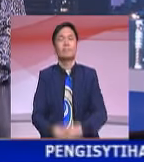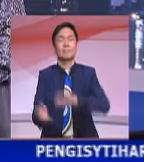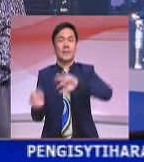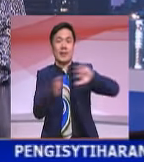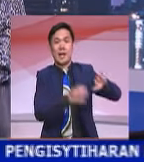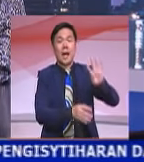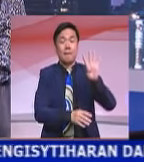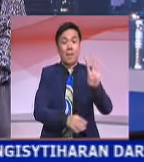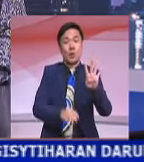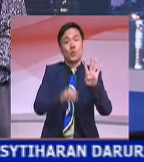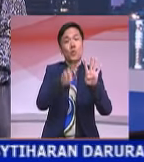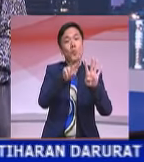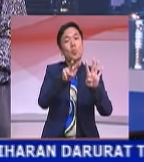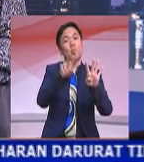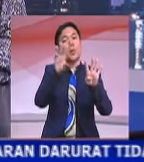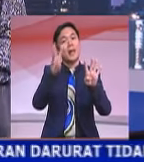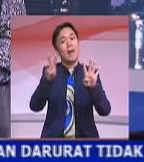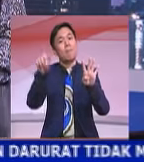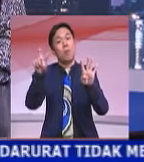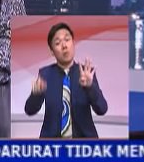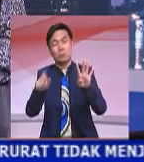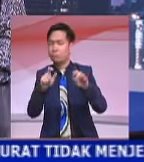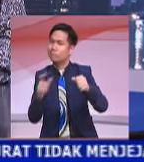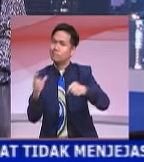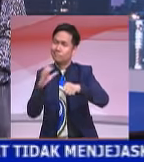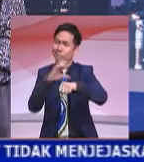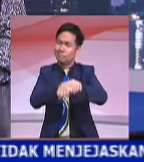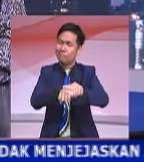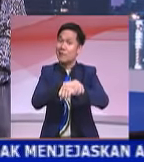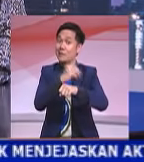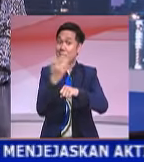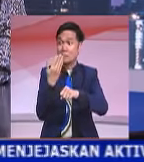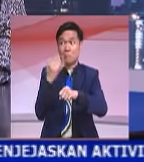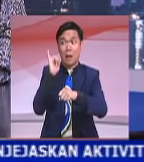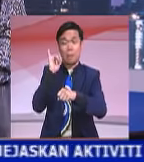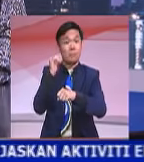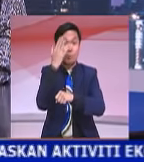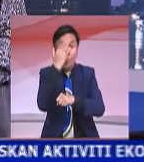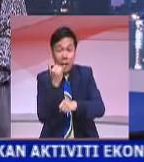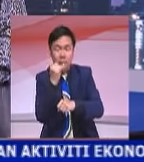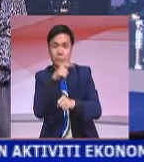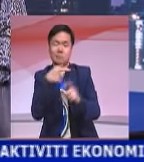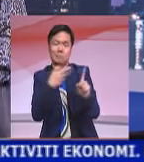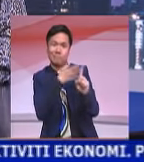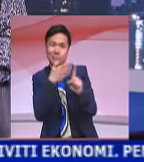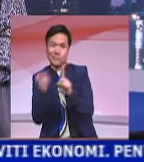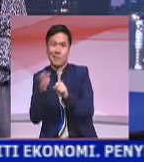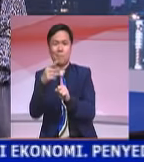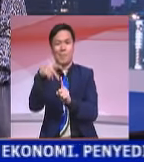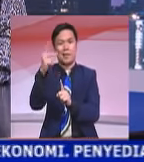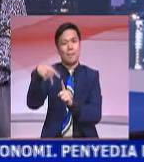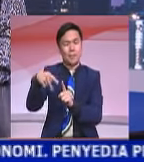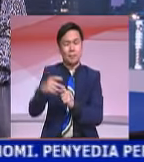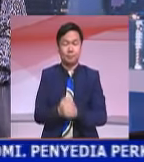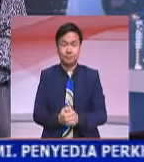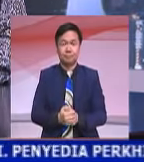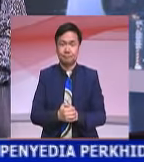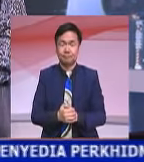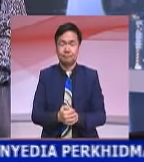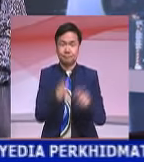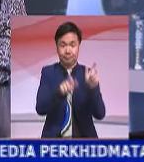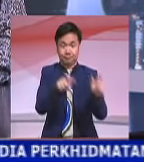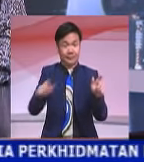Saudara, 426 individu ditahan semalam atas kesalahan ingkar SOP PKP. Daripada jumlah